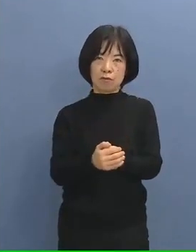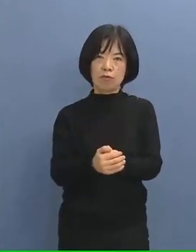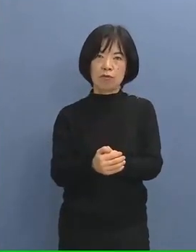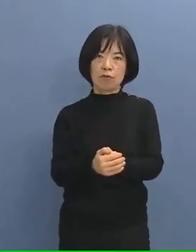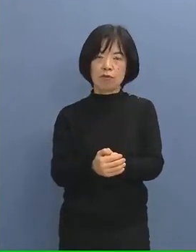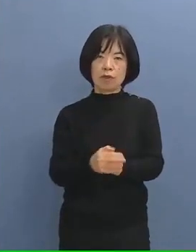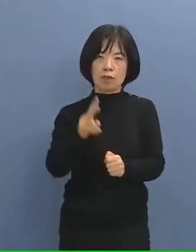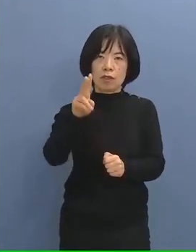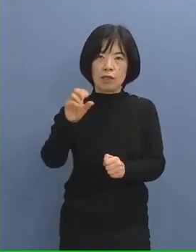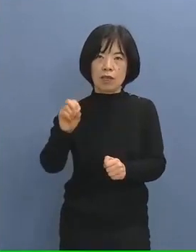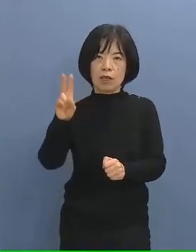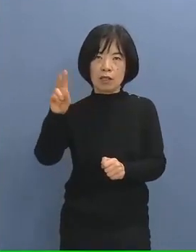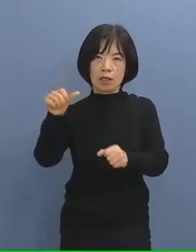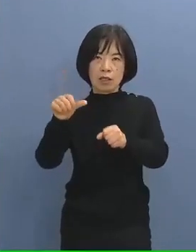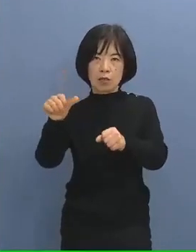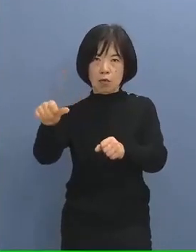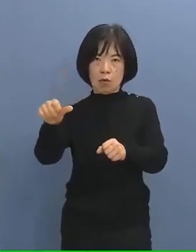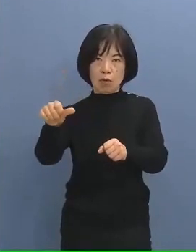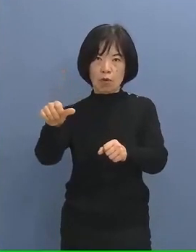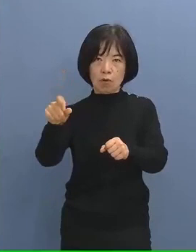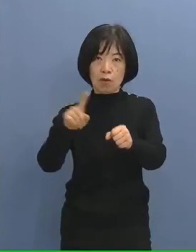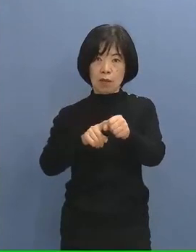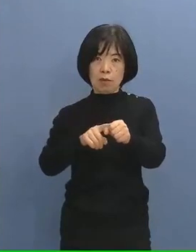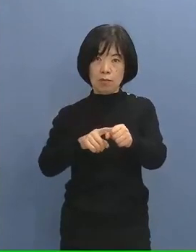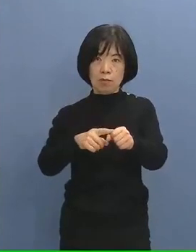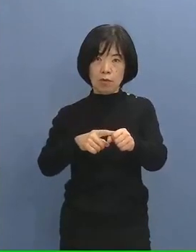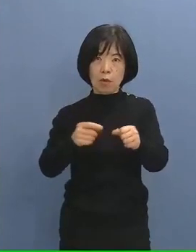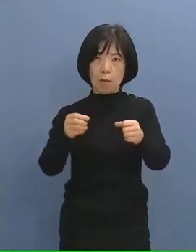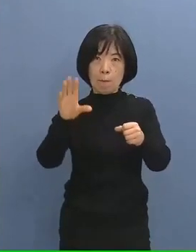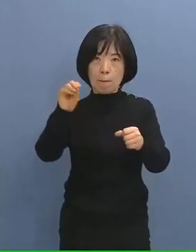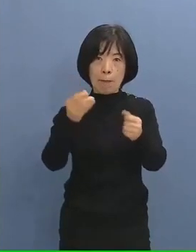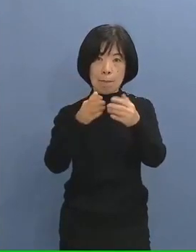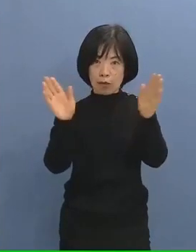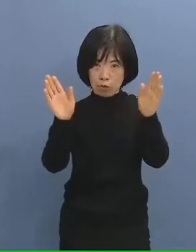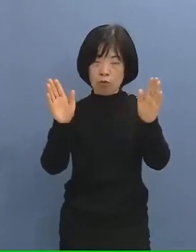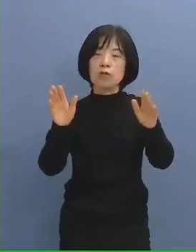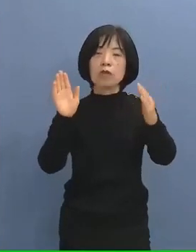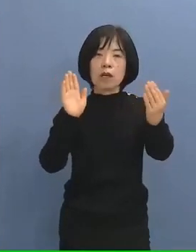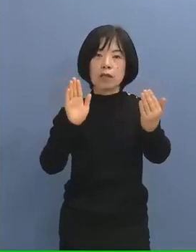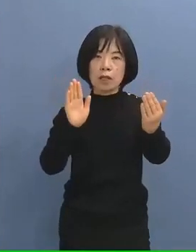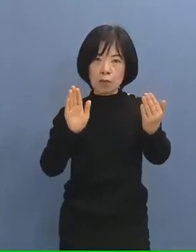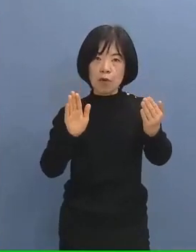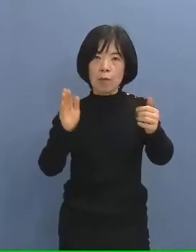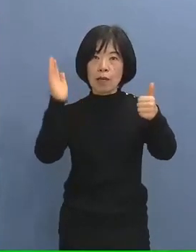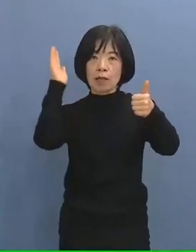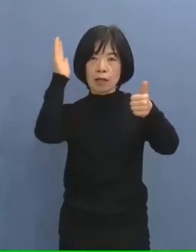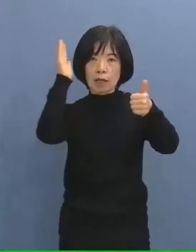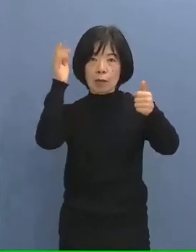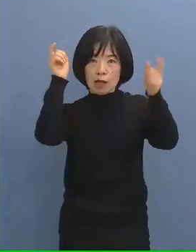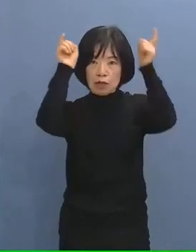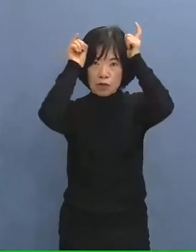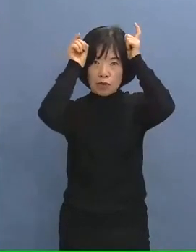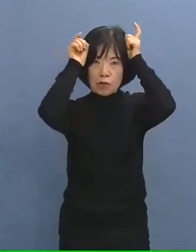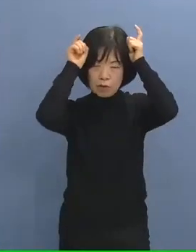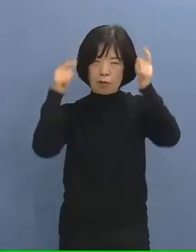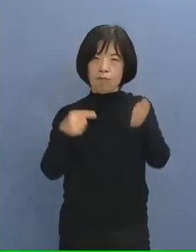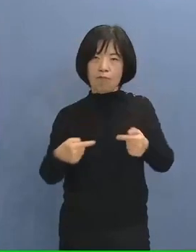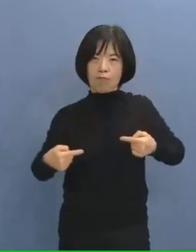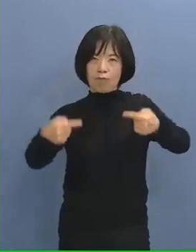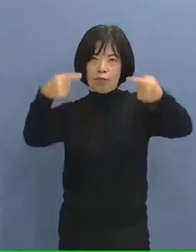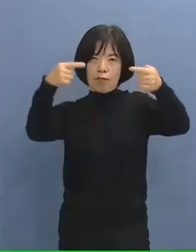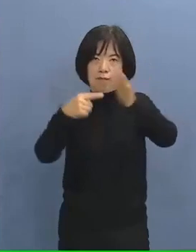年の万博に向けても、この但馬の牛というものは一つのこう発信すべきポイントの一つですから、そこの